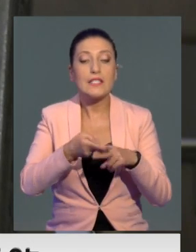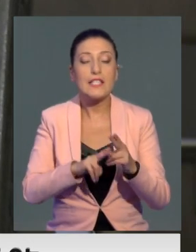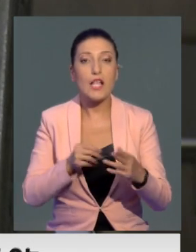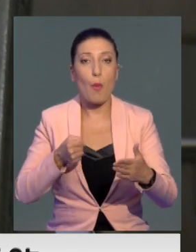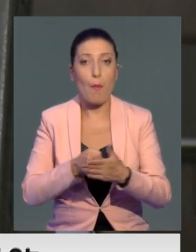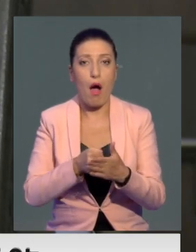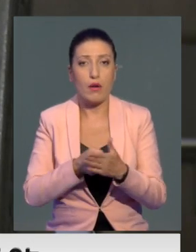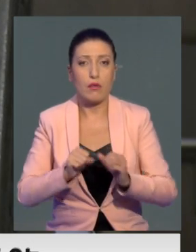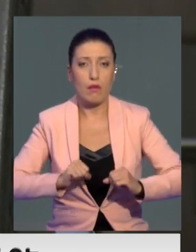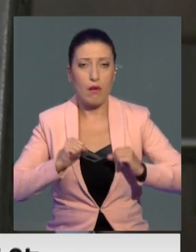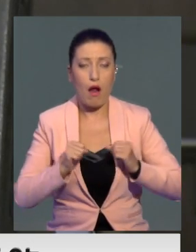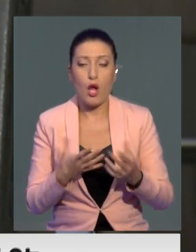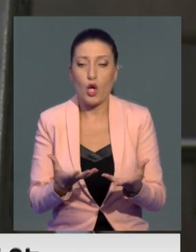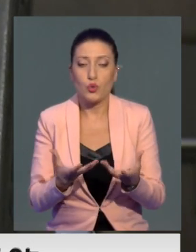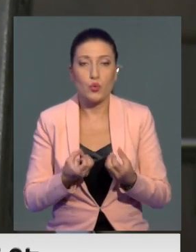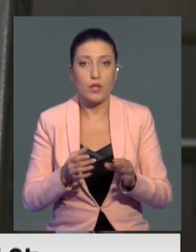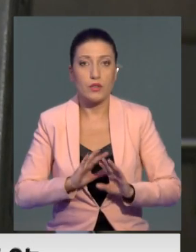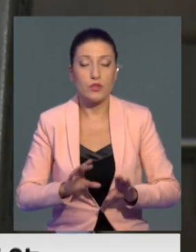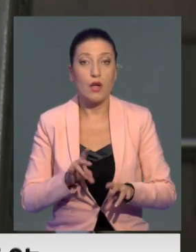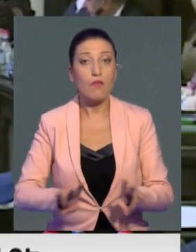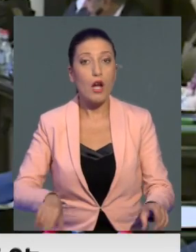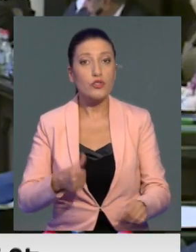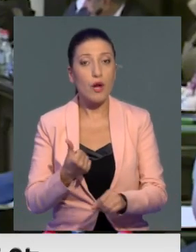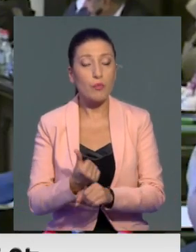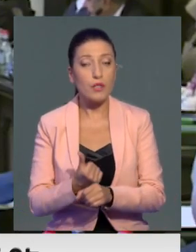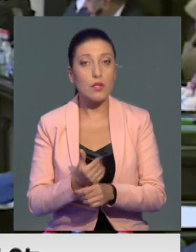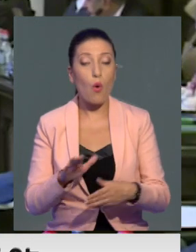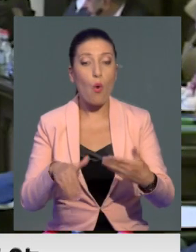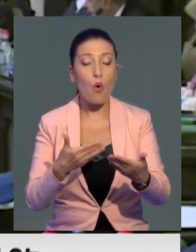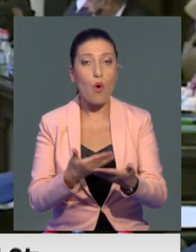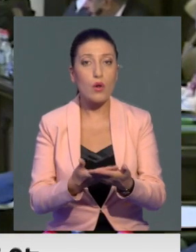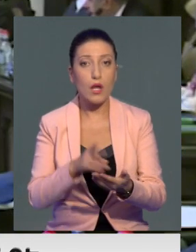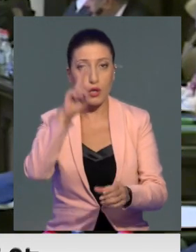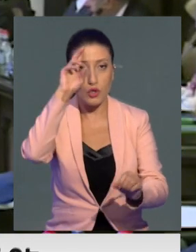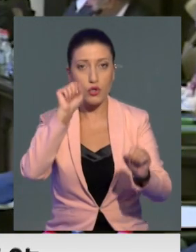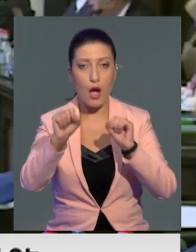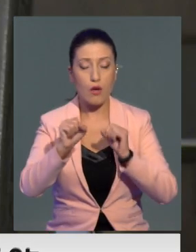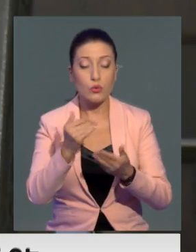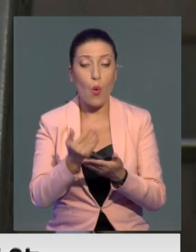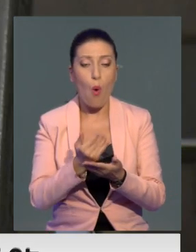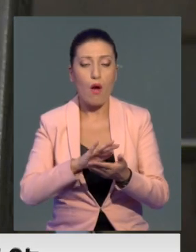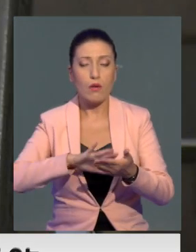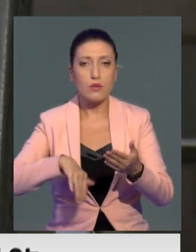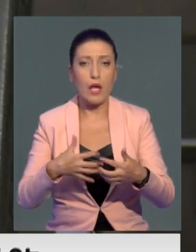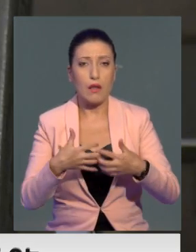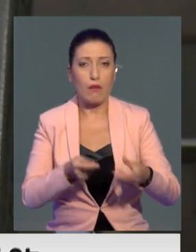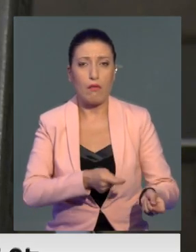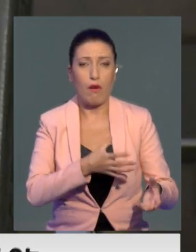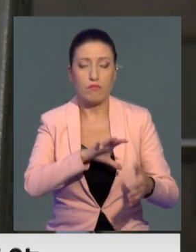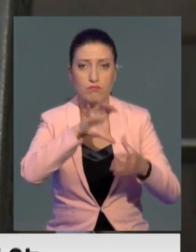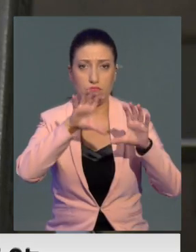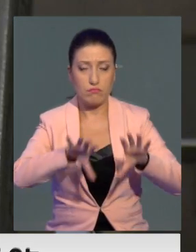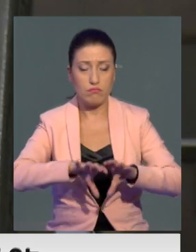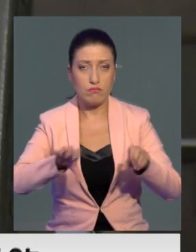կիսապայքարը ընդունելի չի։ Փաշինյանը օրինակ է բերում իշխանության քթի տակից ապօրինի գույք են տարել, իրենք ոչինչ չեն կարողացել